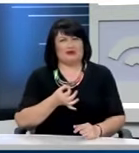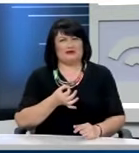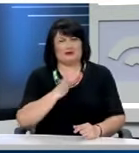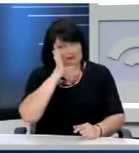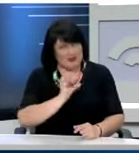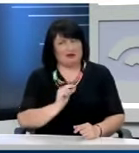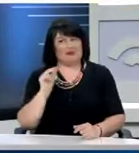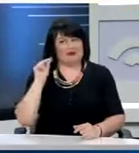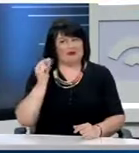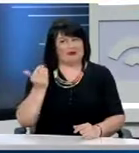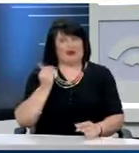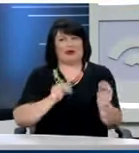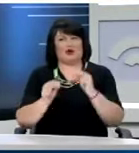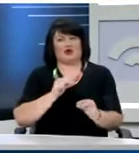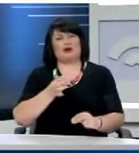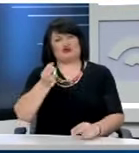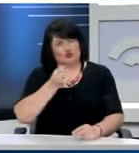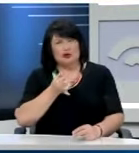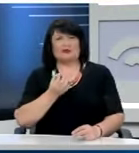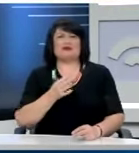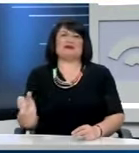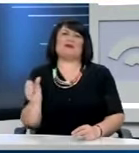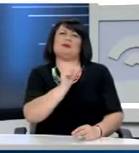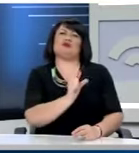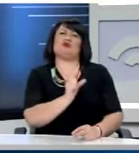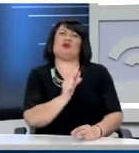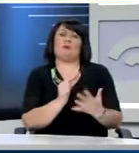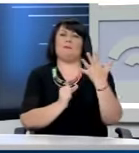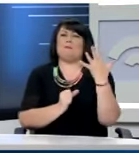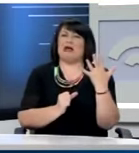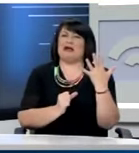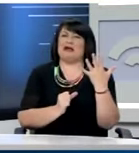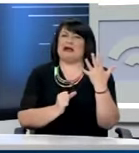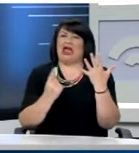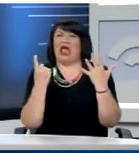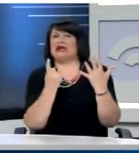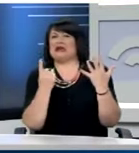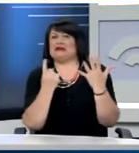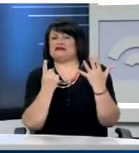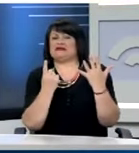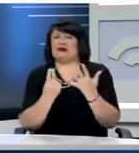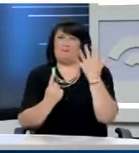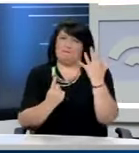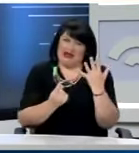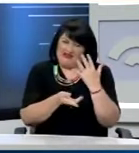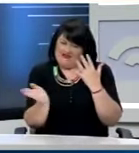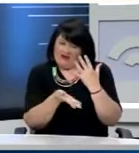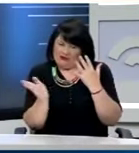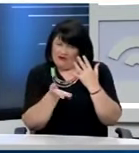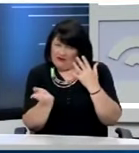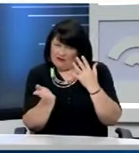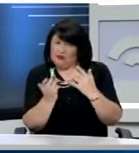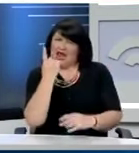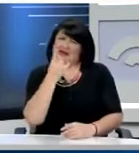είχατε εξαγγείλει προεκλογικά, την επιστροφή στο 1:5, στη μία πρόσληψη για κάθε 5